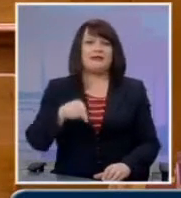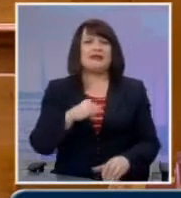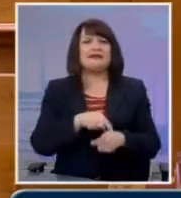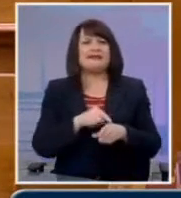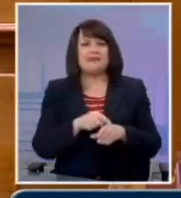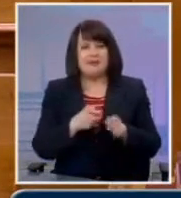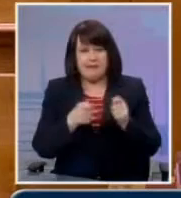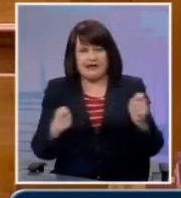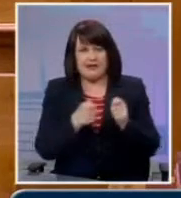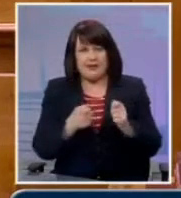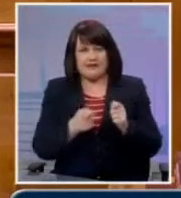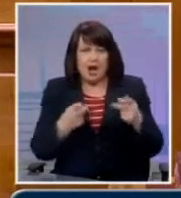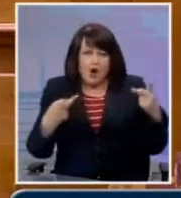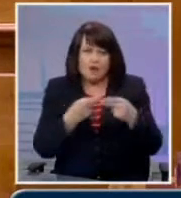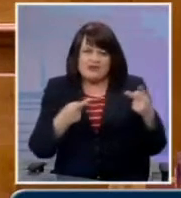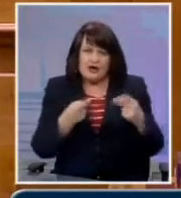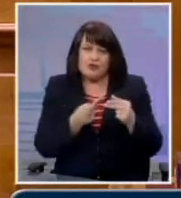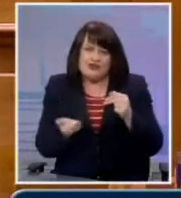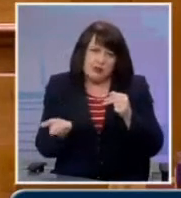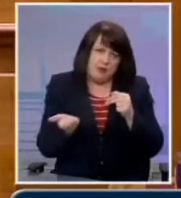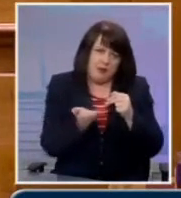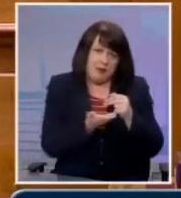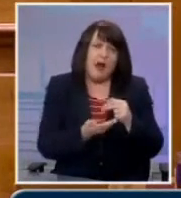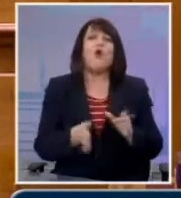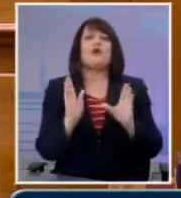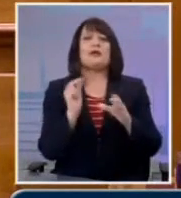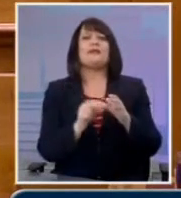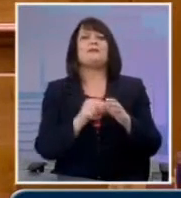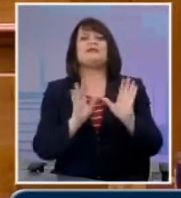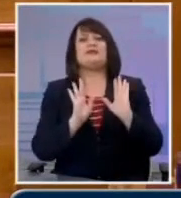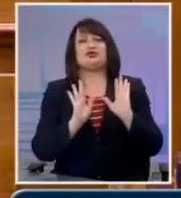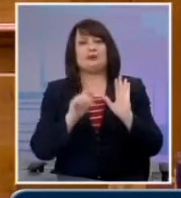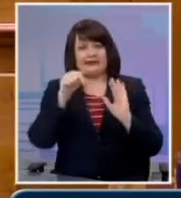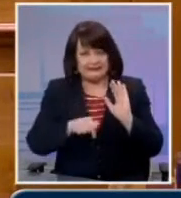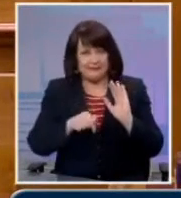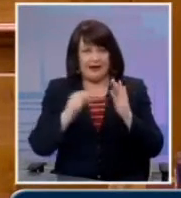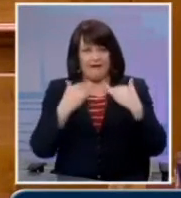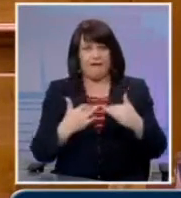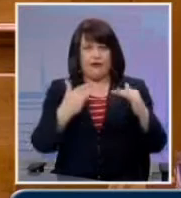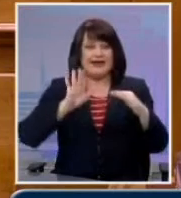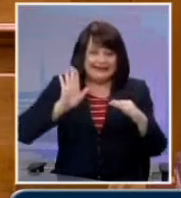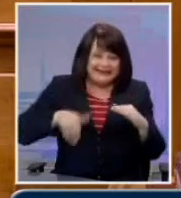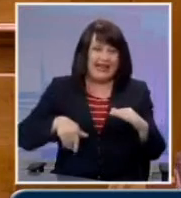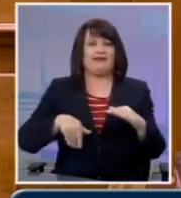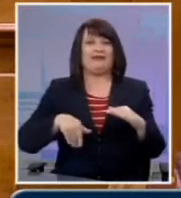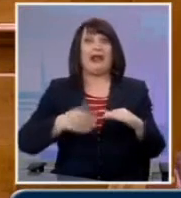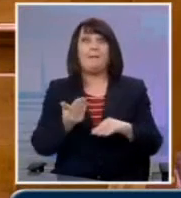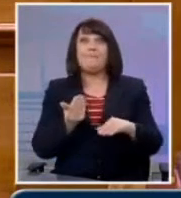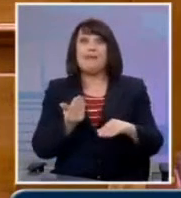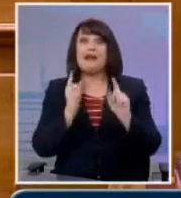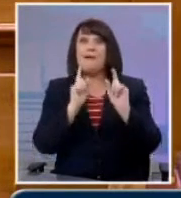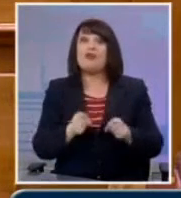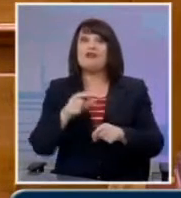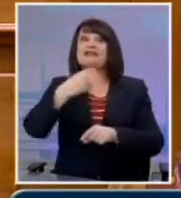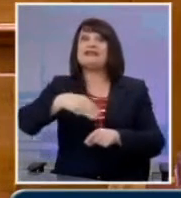κόφτη. Σήμερα, για τελευταία φορά η Βουλή των Ελλήνων, πριν την απόφαση της Τρίτης,